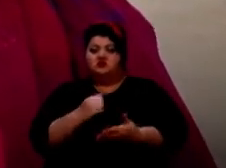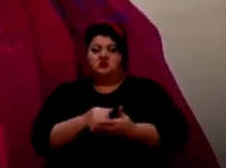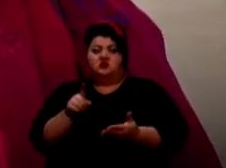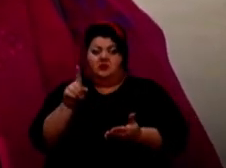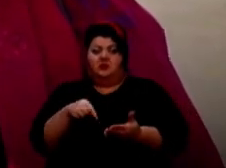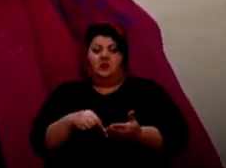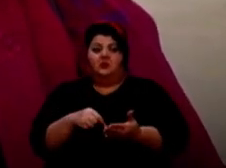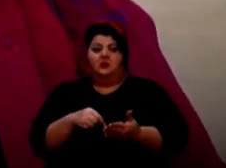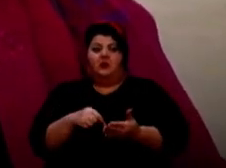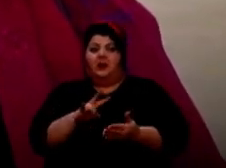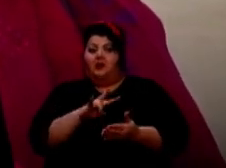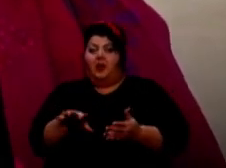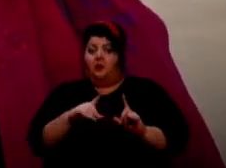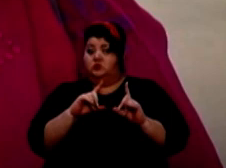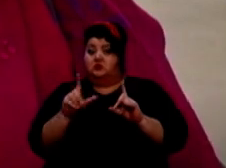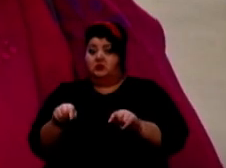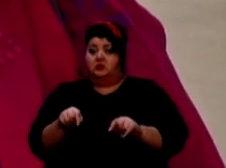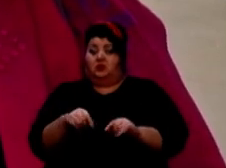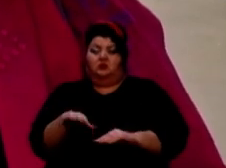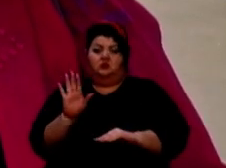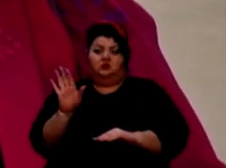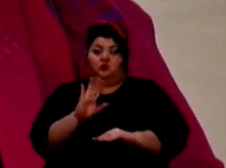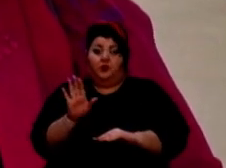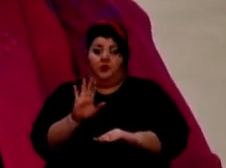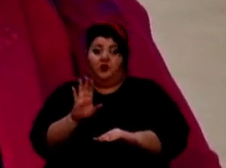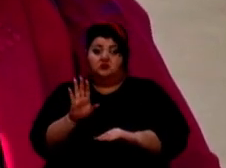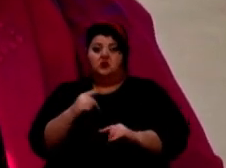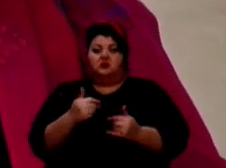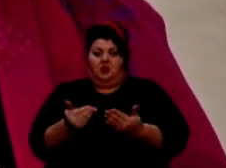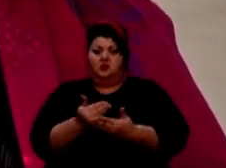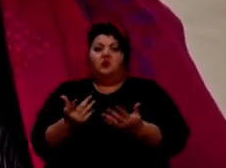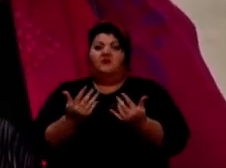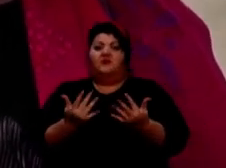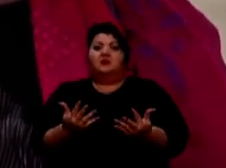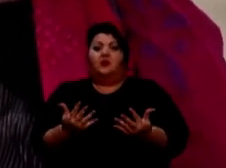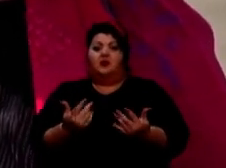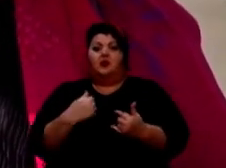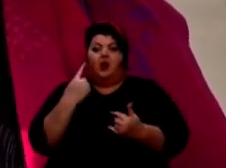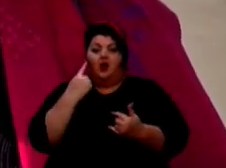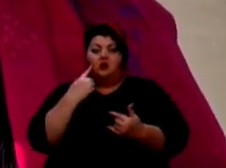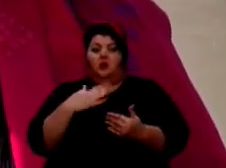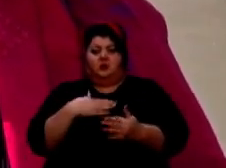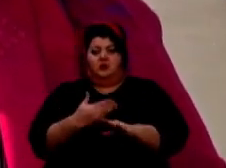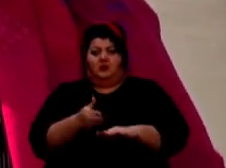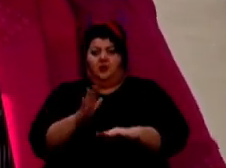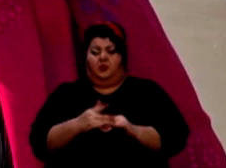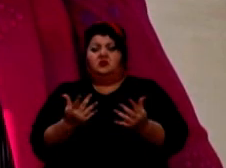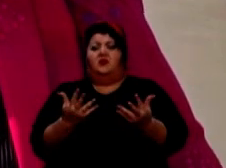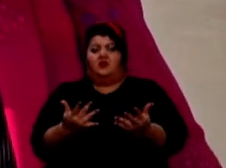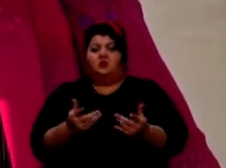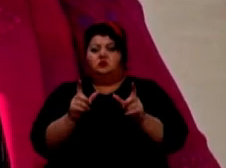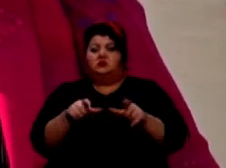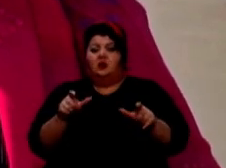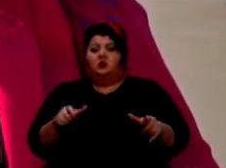требуванням потребував. Не будете їздити? До побачення. Я нових наберу. Я думаю, що на Полтаву знайдуться люди, які...